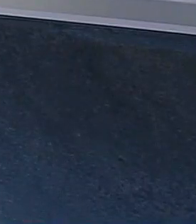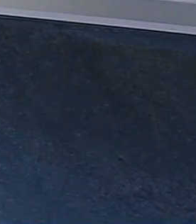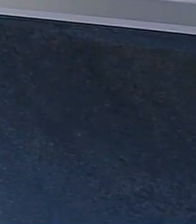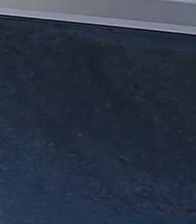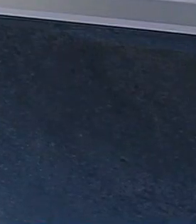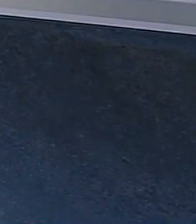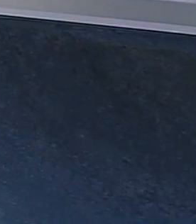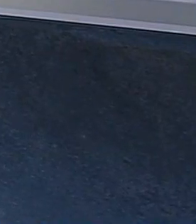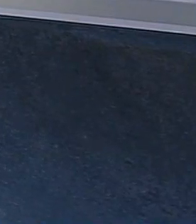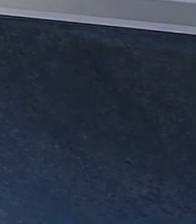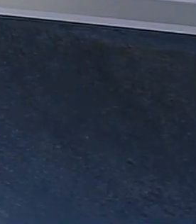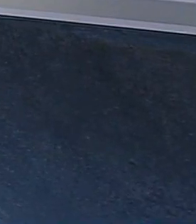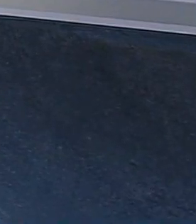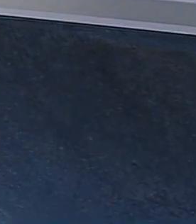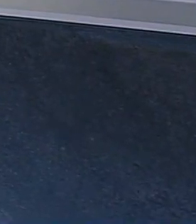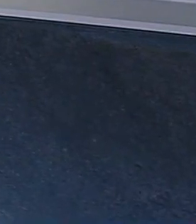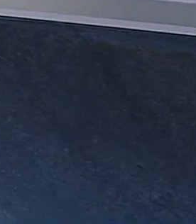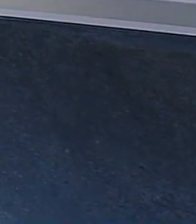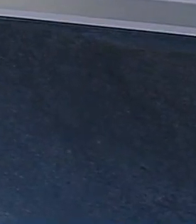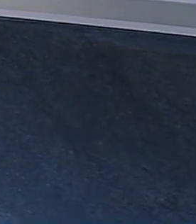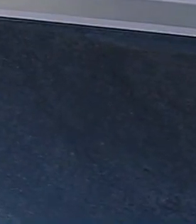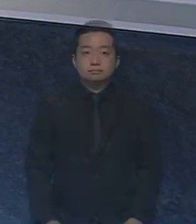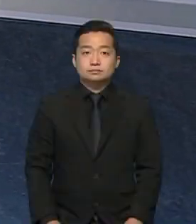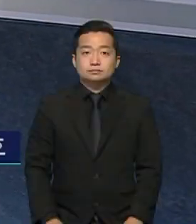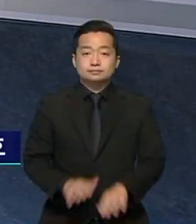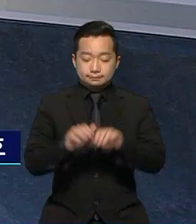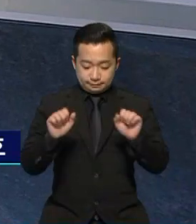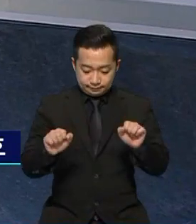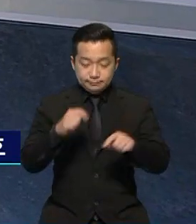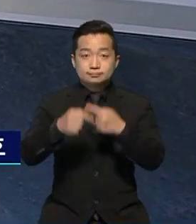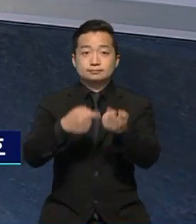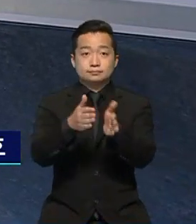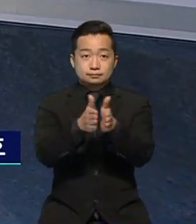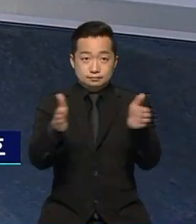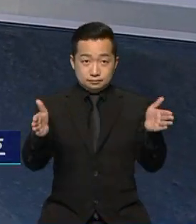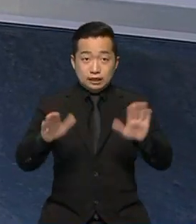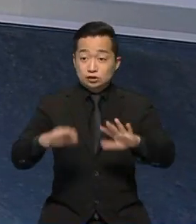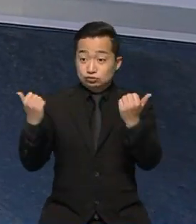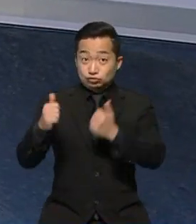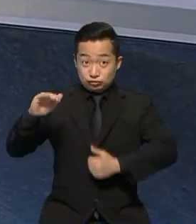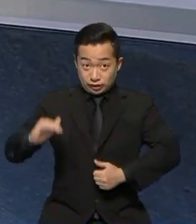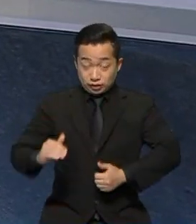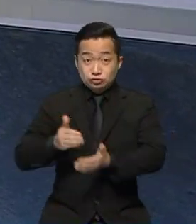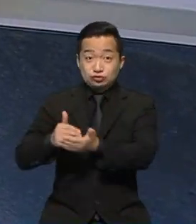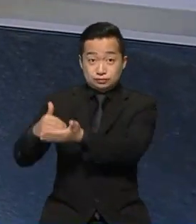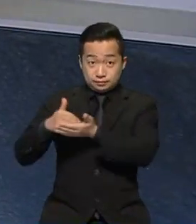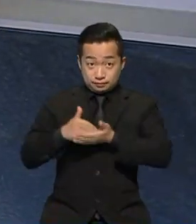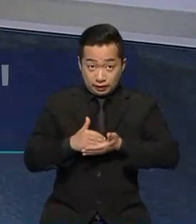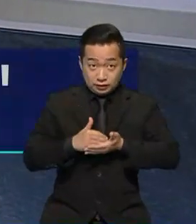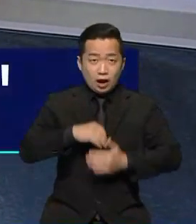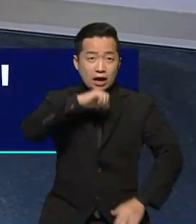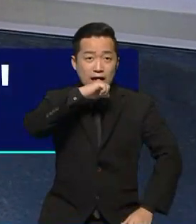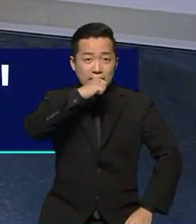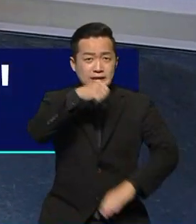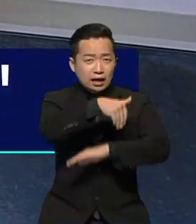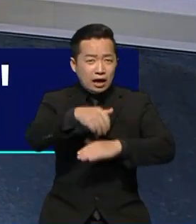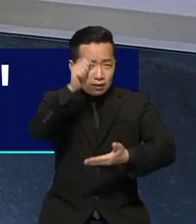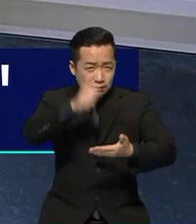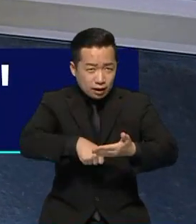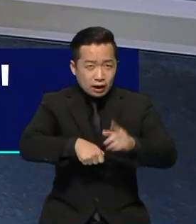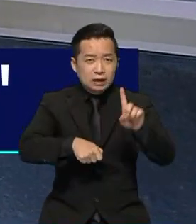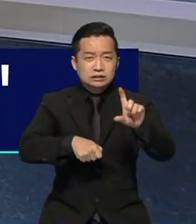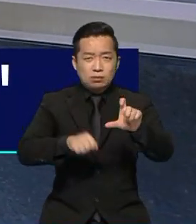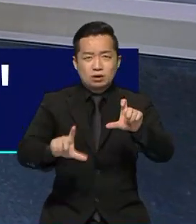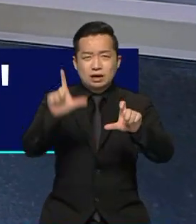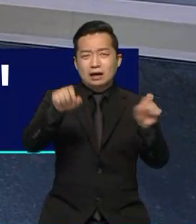여러분 안녕하십니까? 오늘도 진통을 거듭한 국회에서 조금 전 속보가 들어왔습니다. 예산안 처리는 오는 15일까지